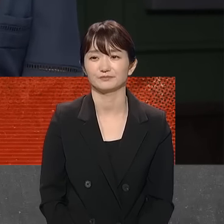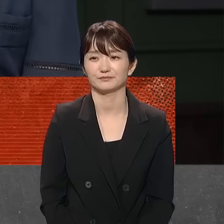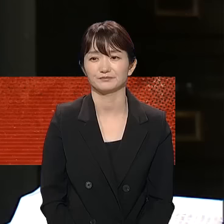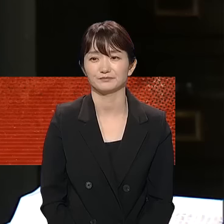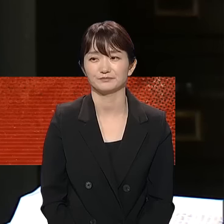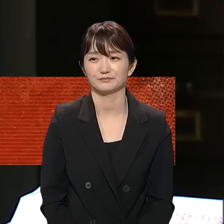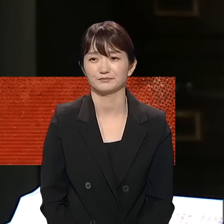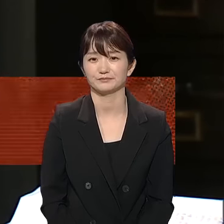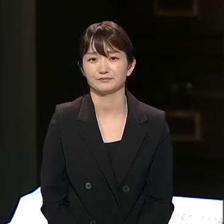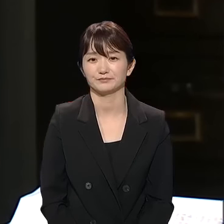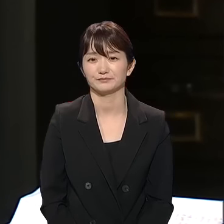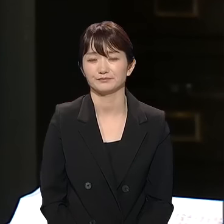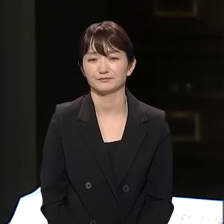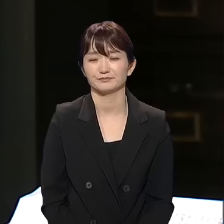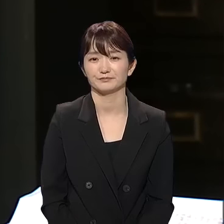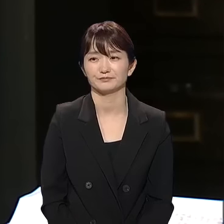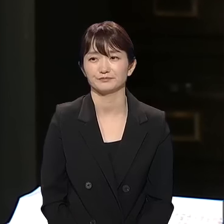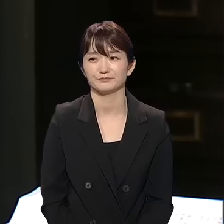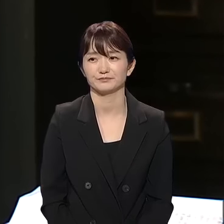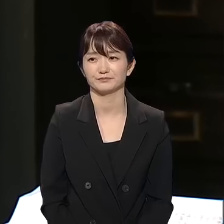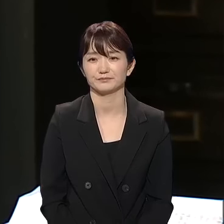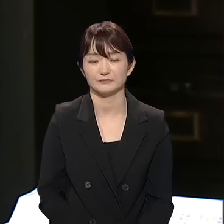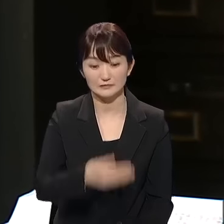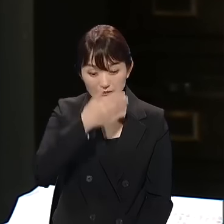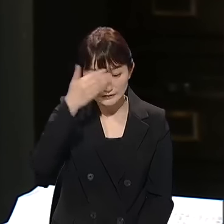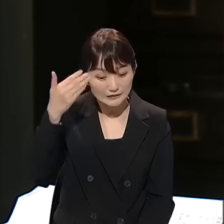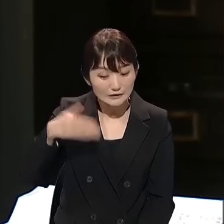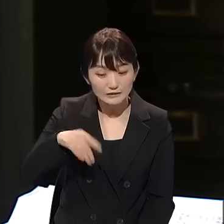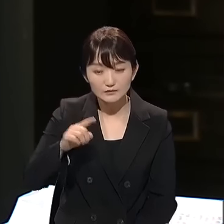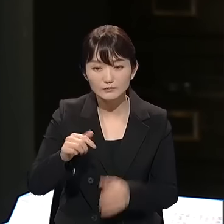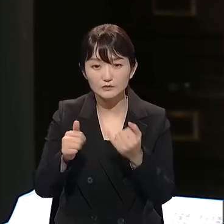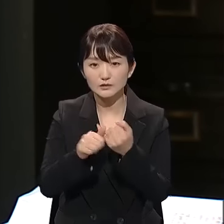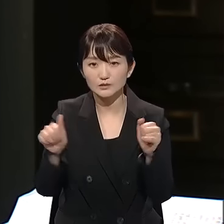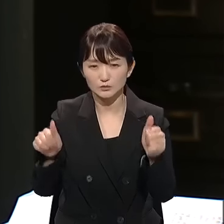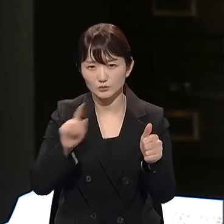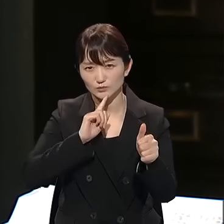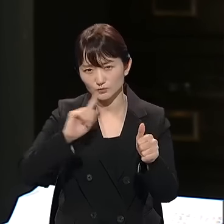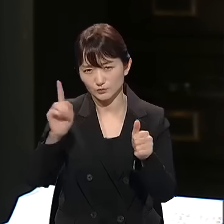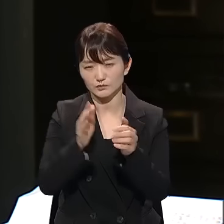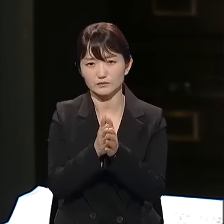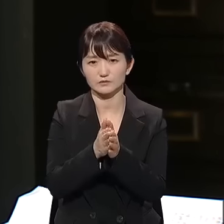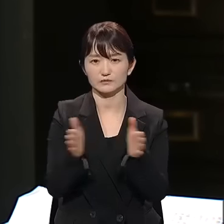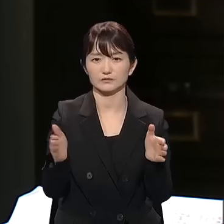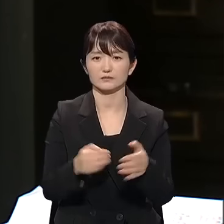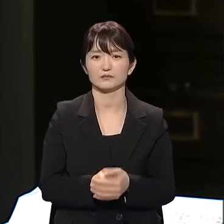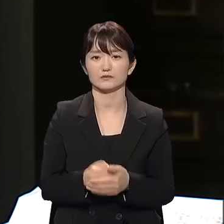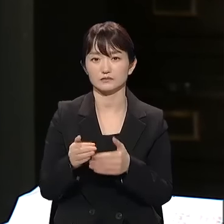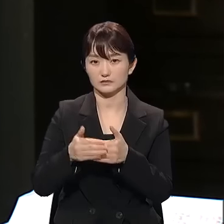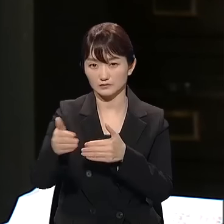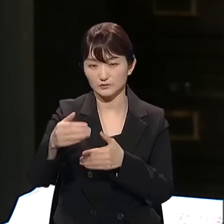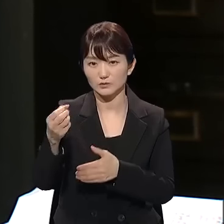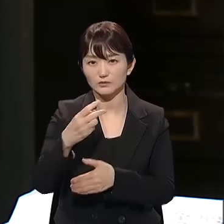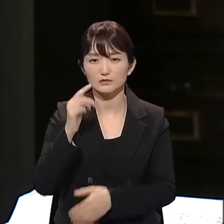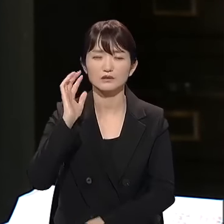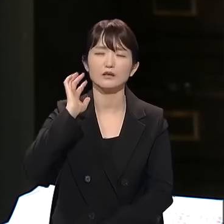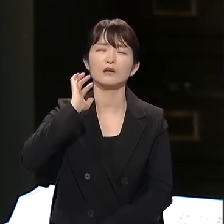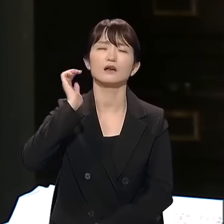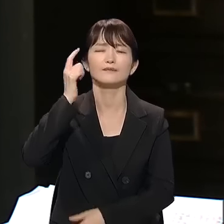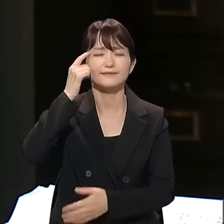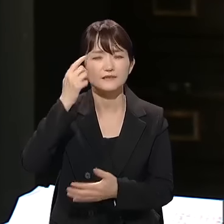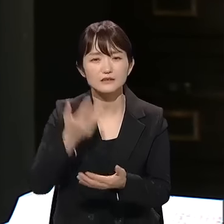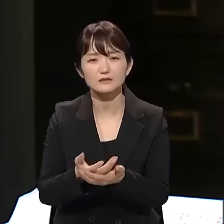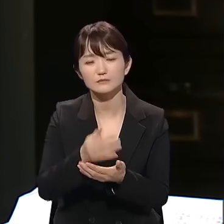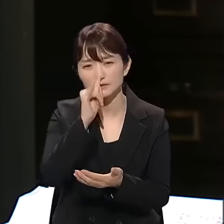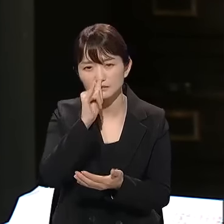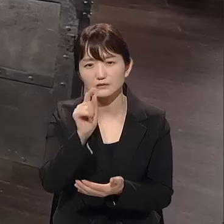어 일단 그 그나마 천만 다행인 건 이혼 소송을 지금 시작하셨어요 자 근데 그 과정에서 또 더 충격적인 소식을